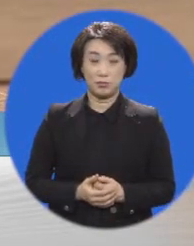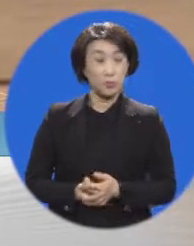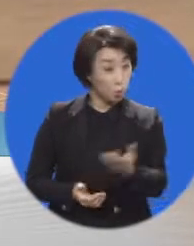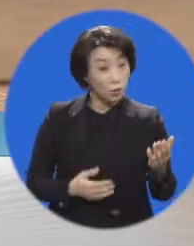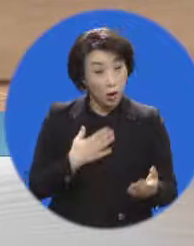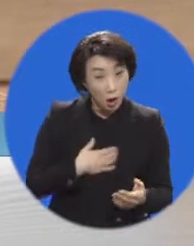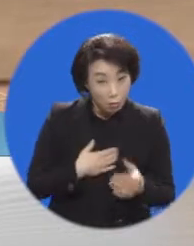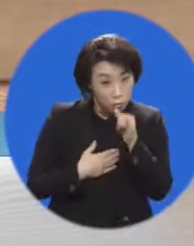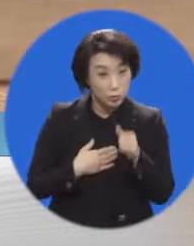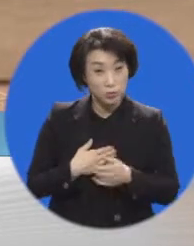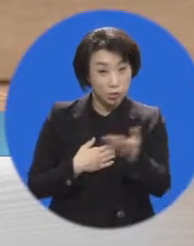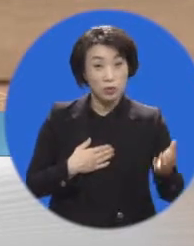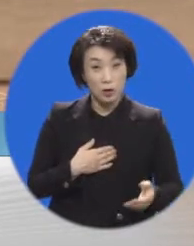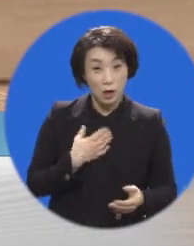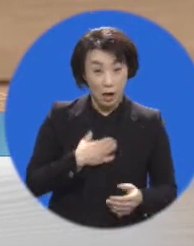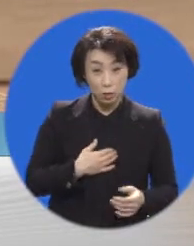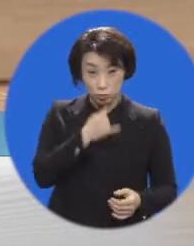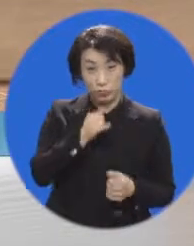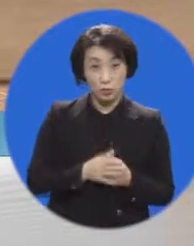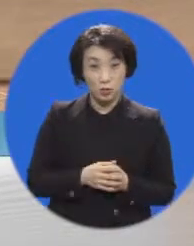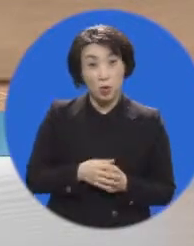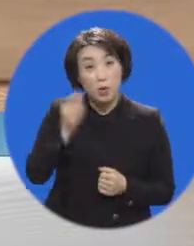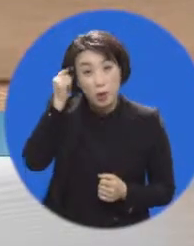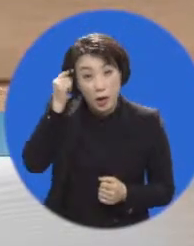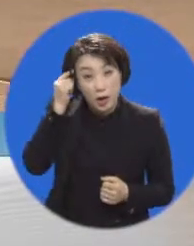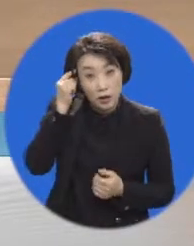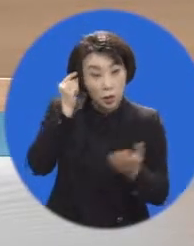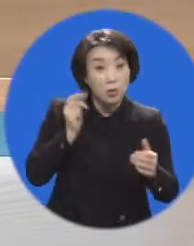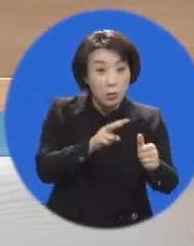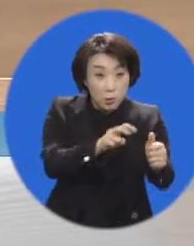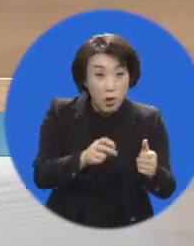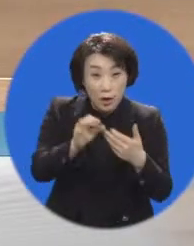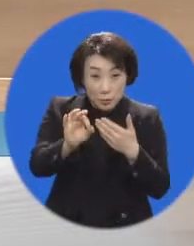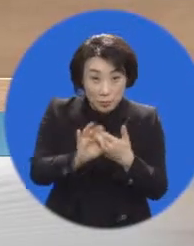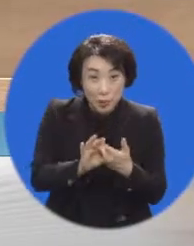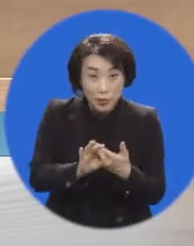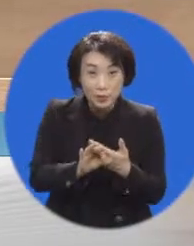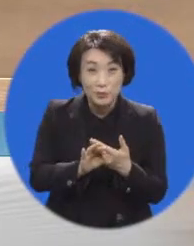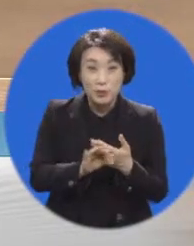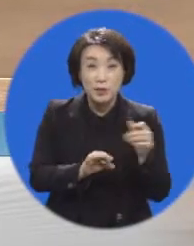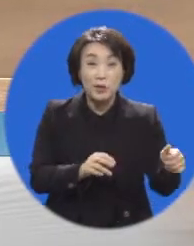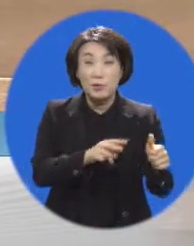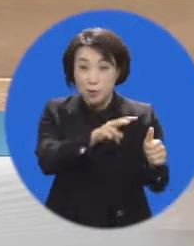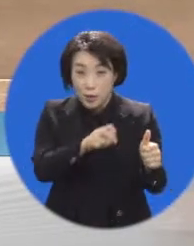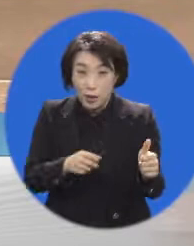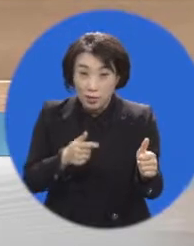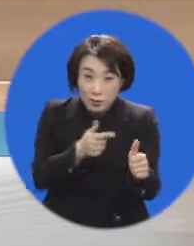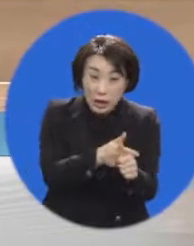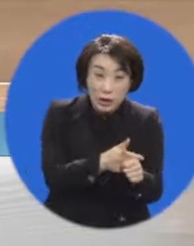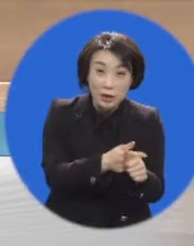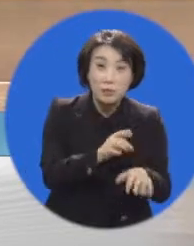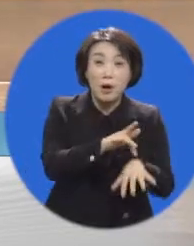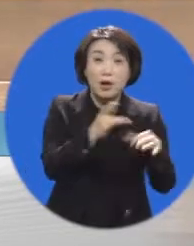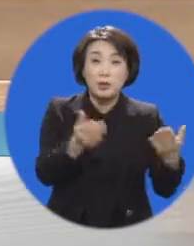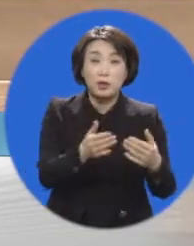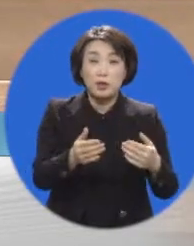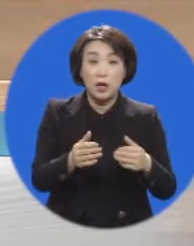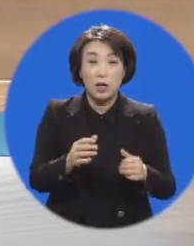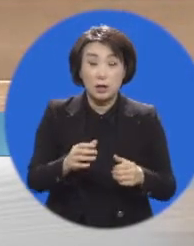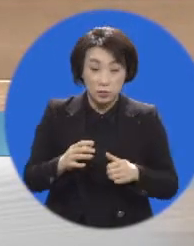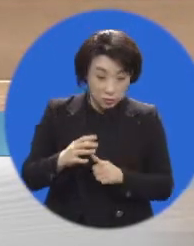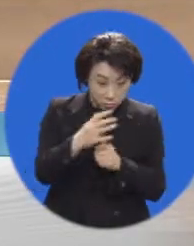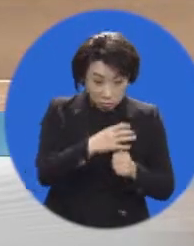네가 알지 않냐 이 말이오. 왜? 미워하면, 미워하고 살인하는 마귀 역사가 집이